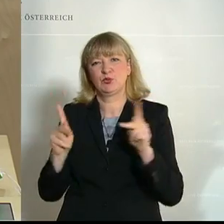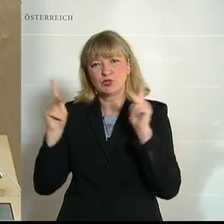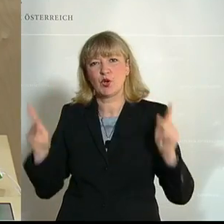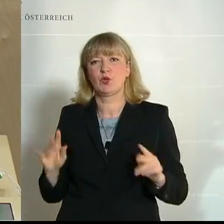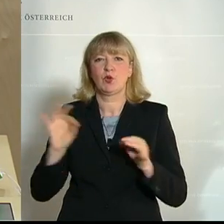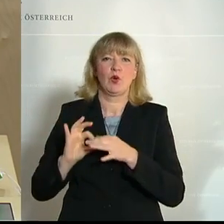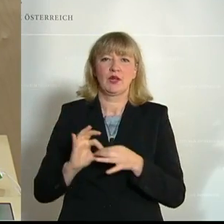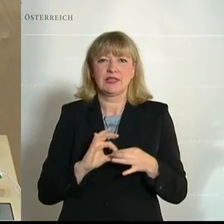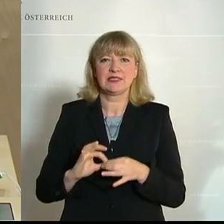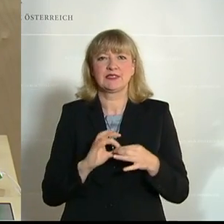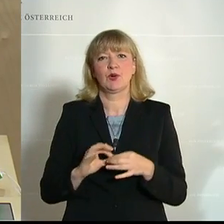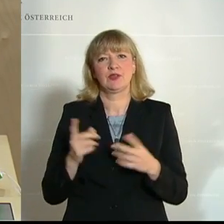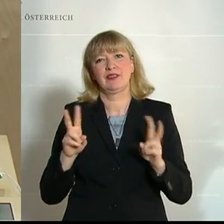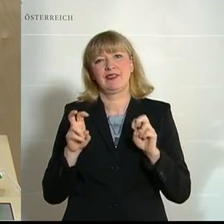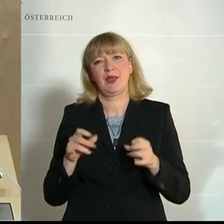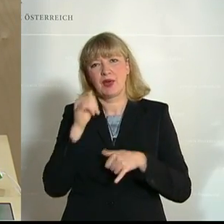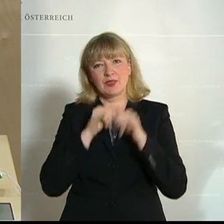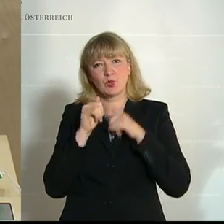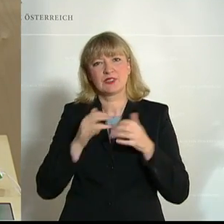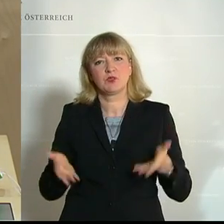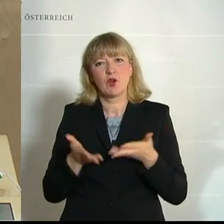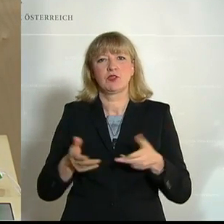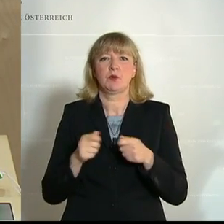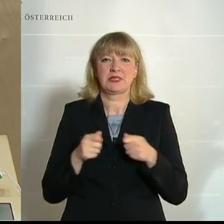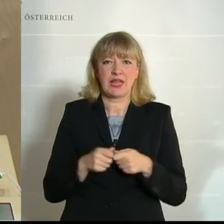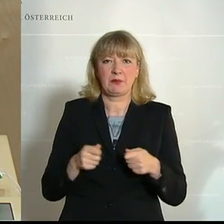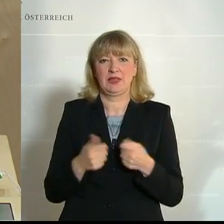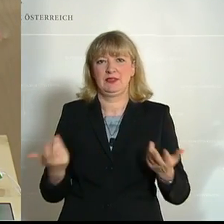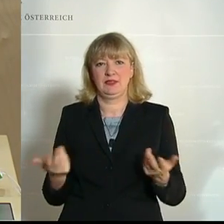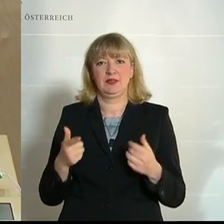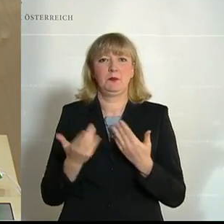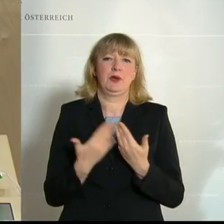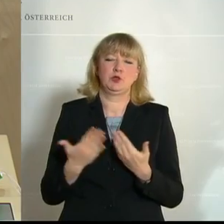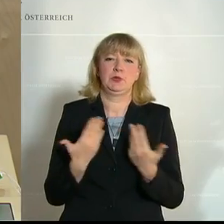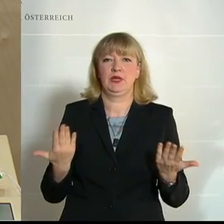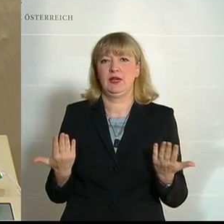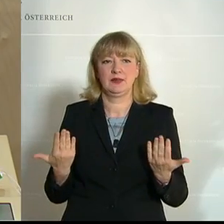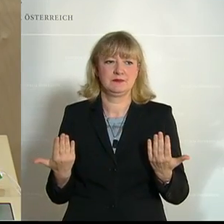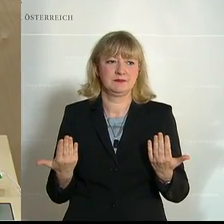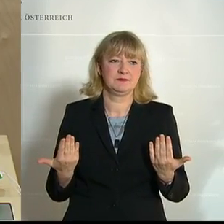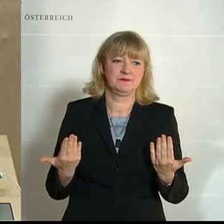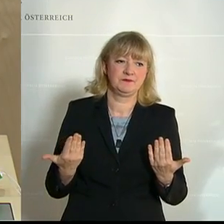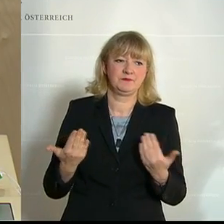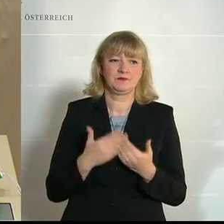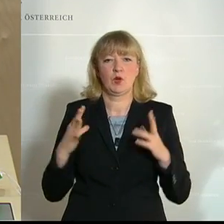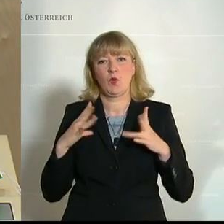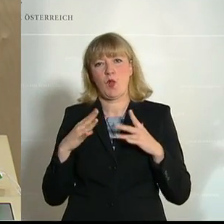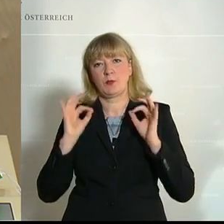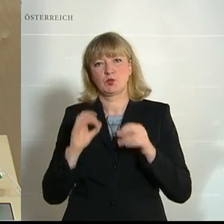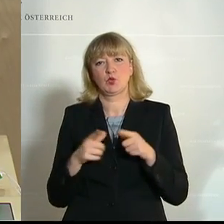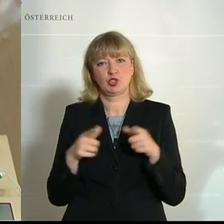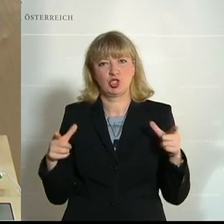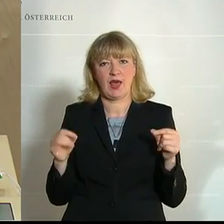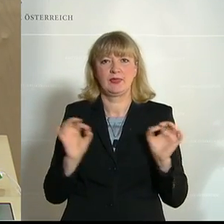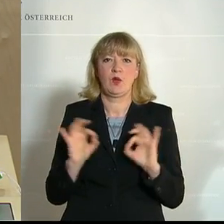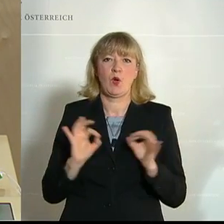oder Organisationen, was die Tourismusförderung Maßnahmen anbelangt, wie beispielsweise der Urlaubsgutschein